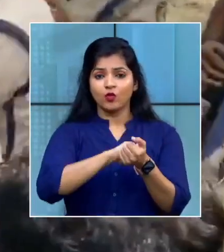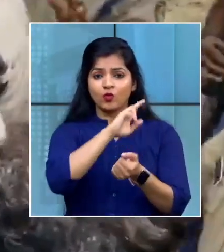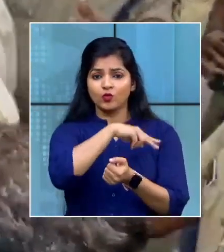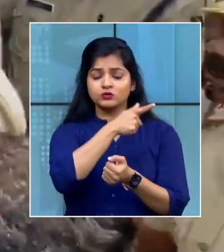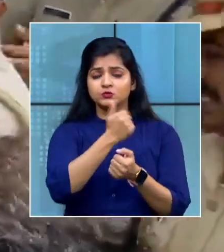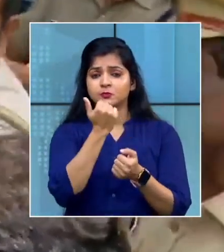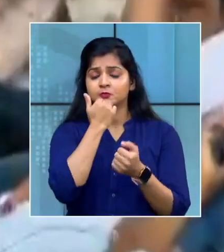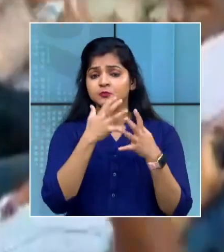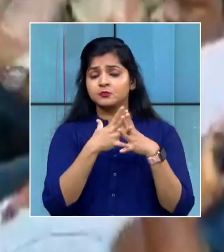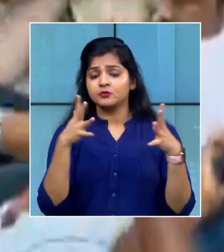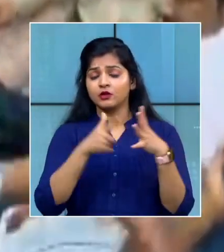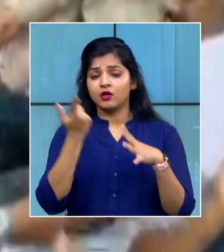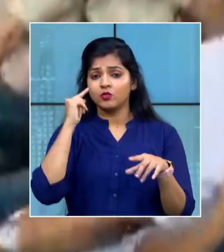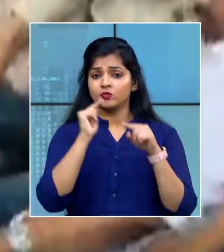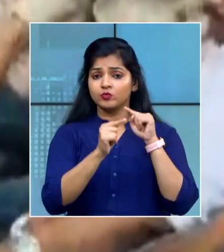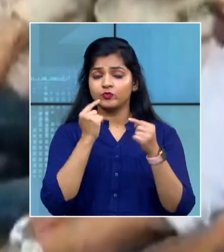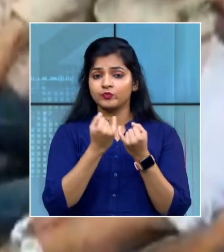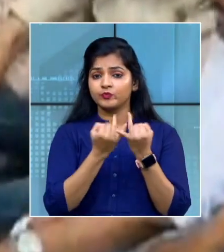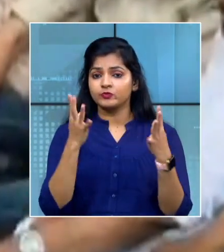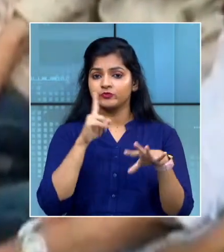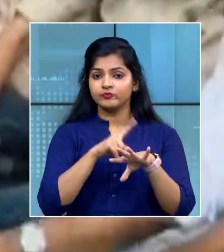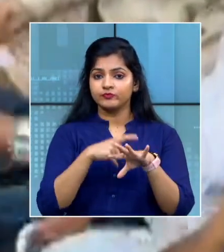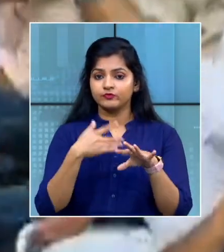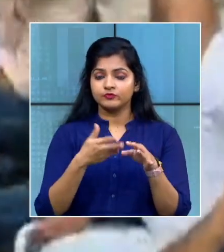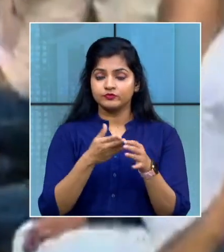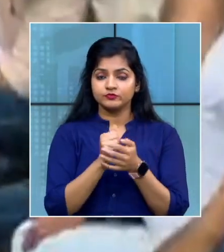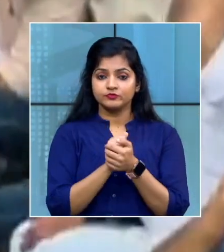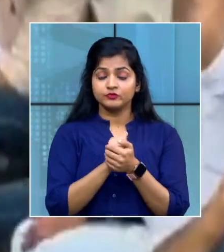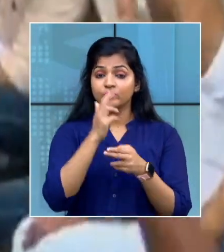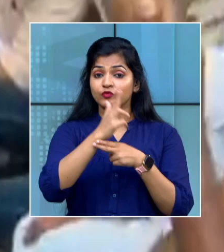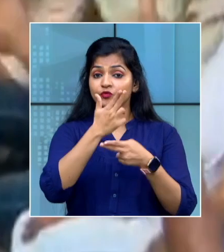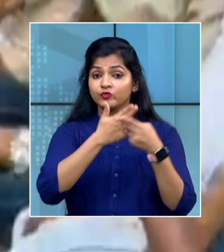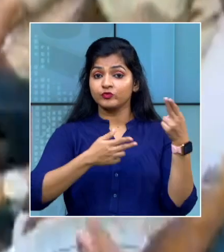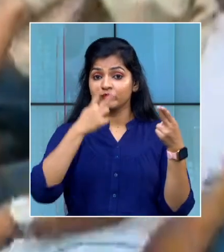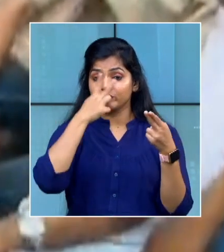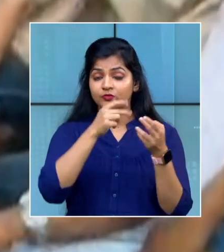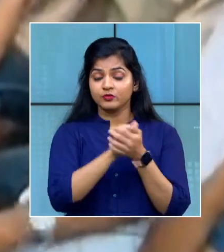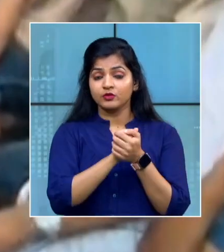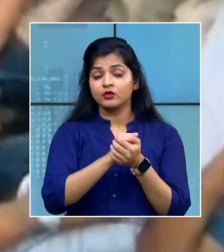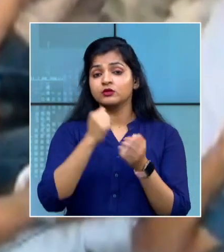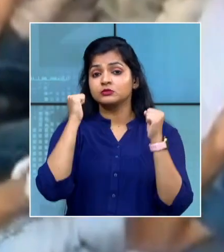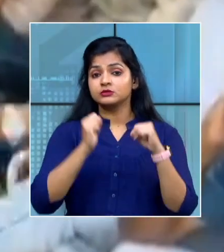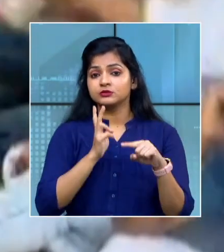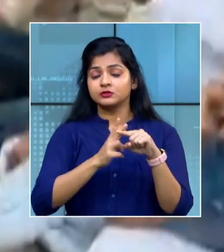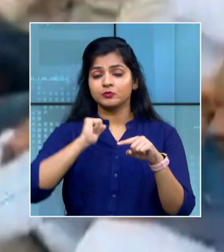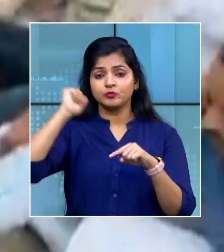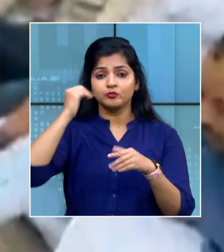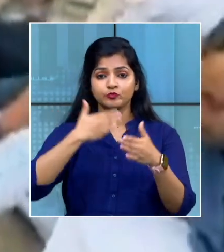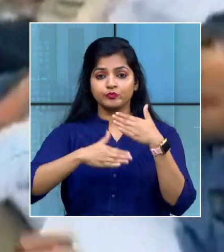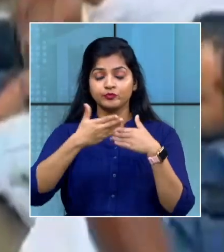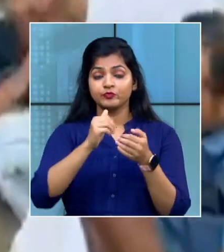ആശുപത്രിക്കെതിരെ ഗുരുതരമായിട്ടുള്ള ദൃശ്യങ്ങൾ നമുക്ക് കാണാം. കുത്തിയിരുന്നും കിടന്നുമാണ് പ്രതിഷേധിക്കുന്നത്. നിരന്തരമായി